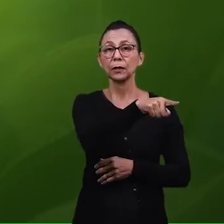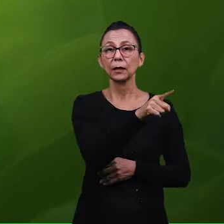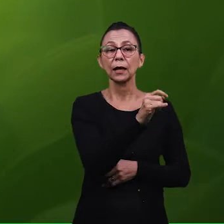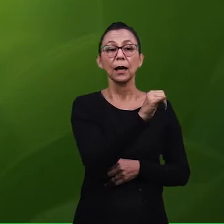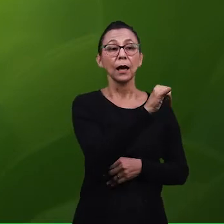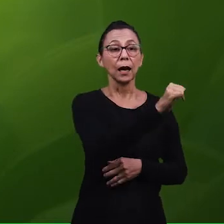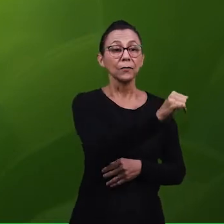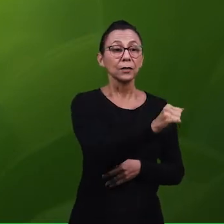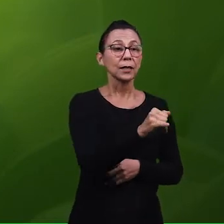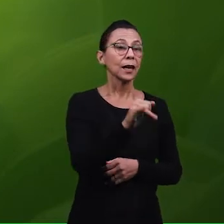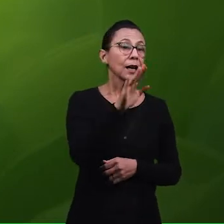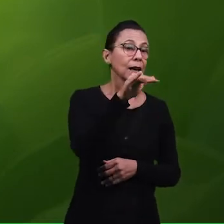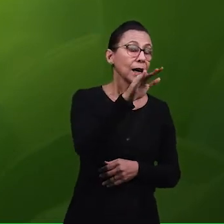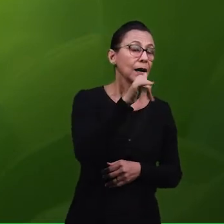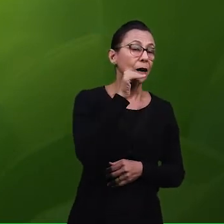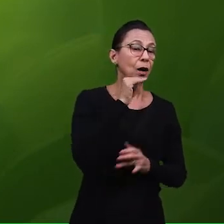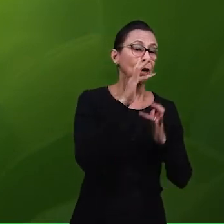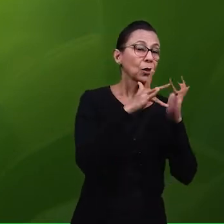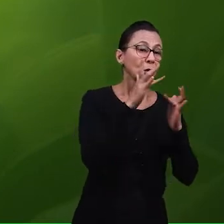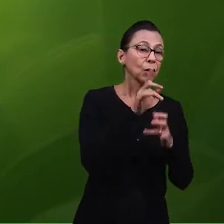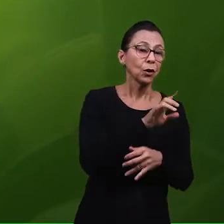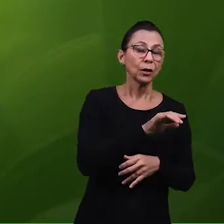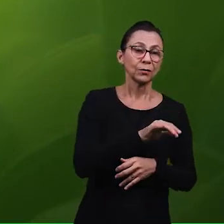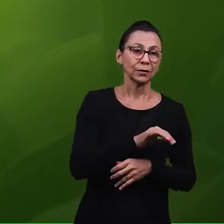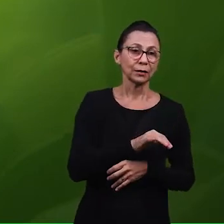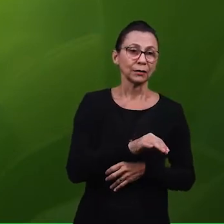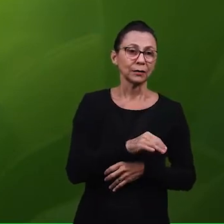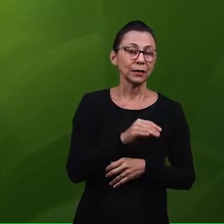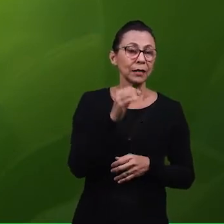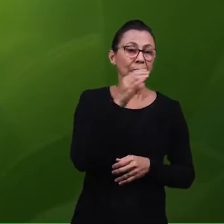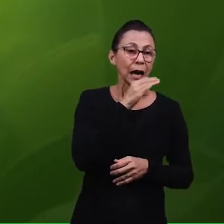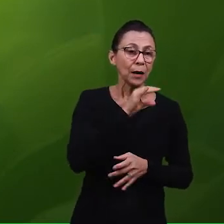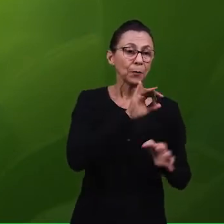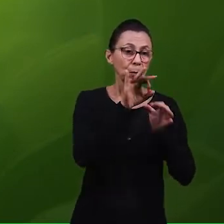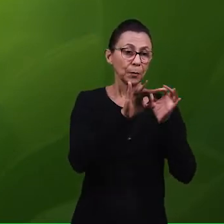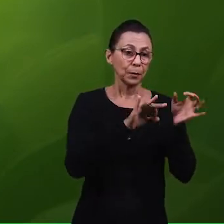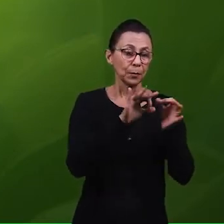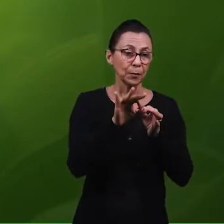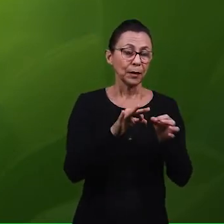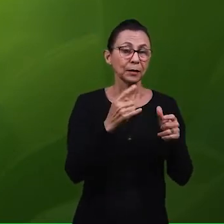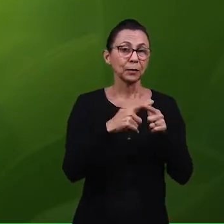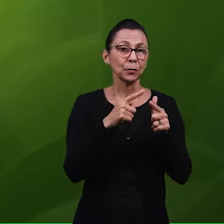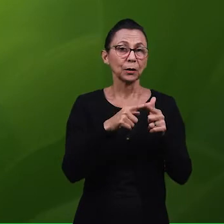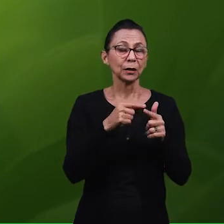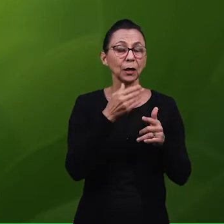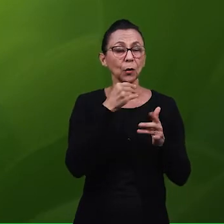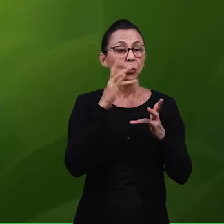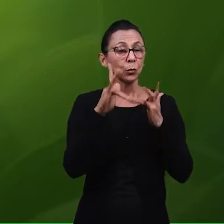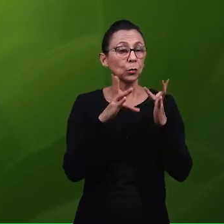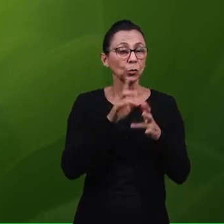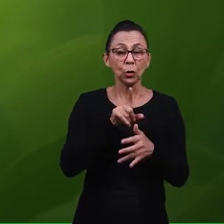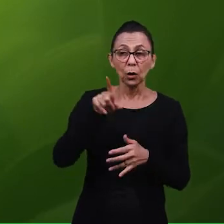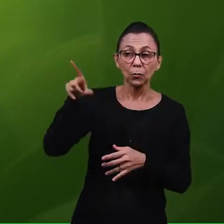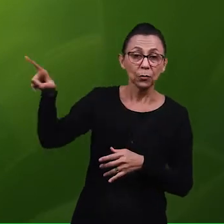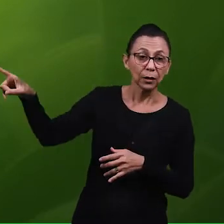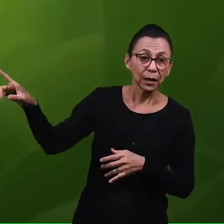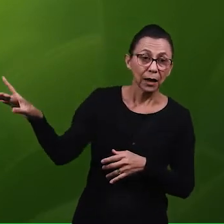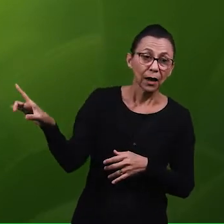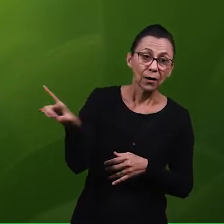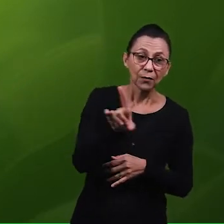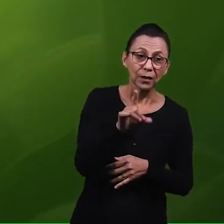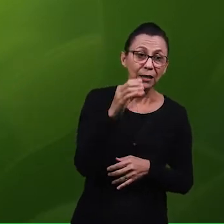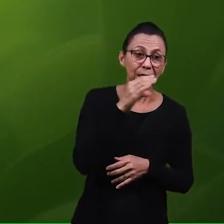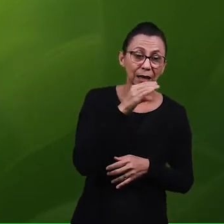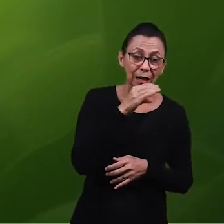Il envoyait quelqu'un de confiance, son ami, l'ami le plus proche, l'ami du fiancé, pour dire, Voici